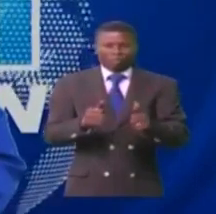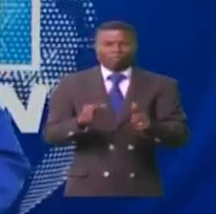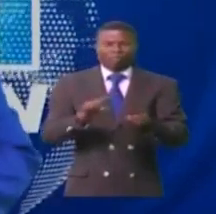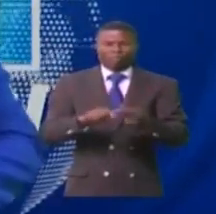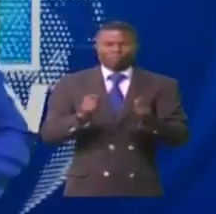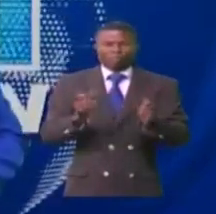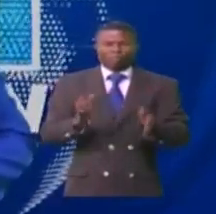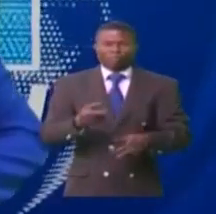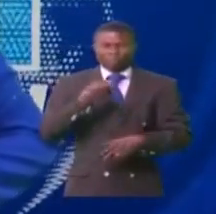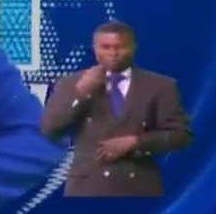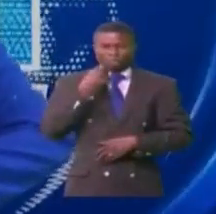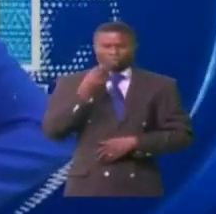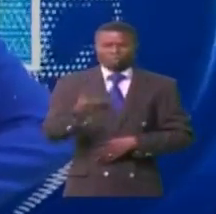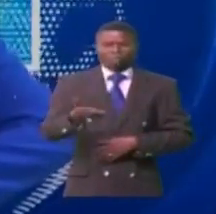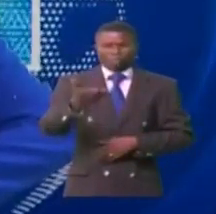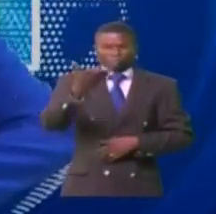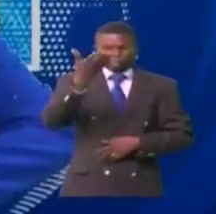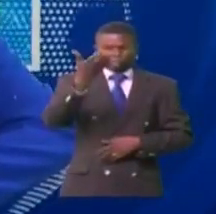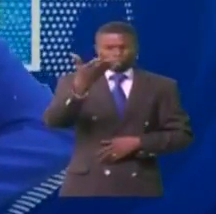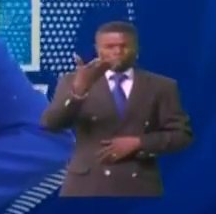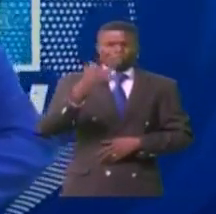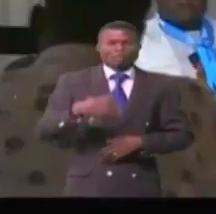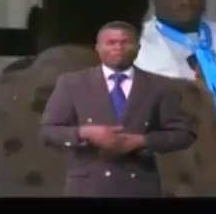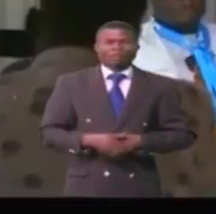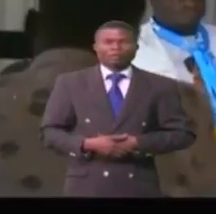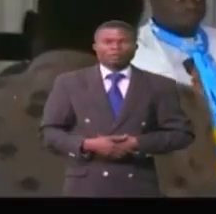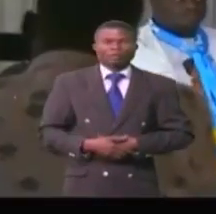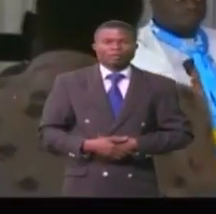Pierre Kibamé-Somwe et Faustin Massola.